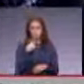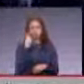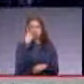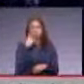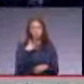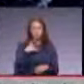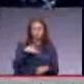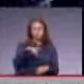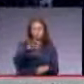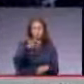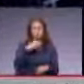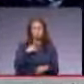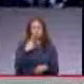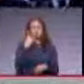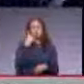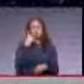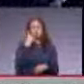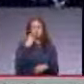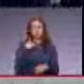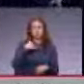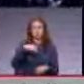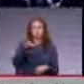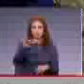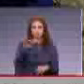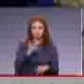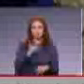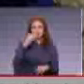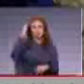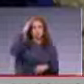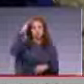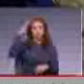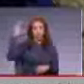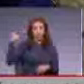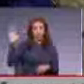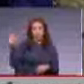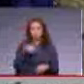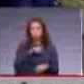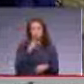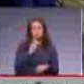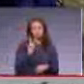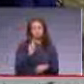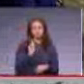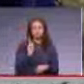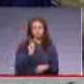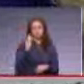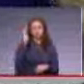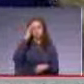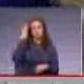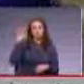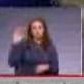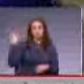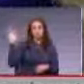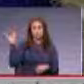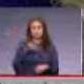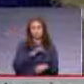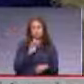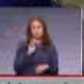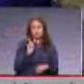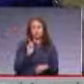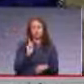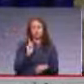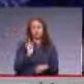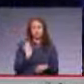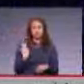جيت لوحدي. وهم فين الكلام ده فين؟ ما بيتابعوكيش اولادك؟ ما بيتابعوكيش؟ بيتابعني. كان بيجوني هناك وبعدين